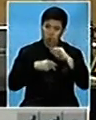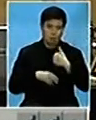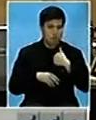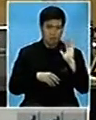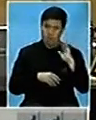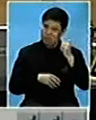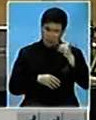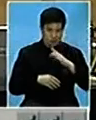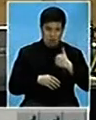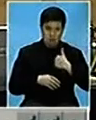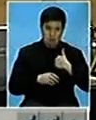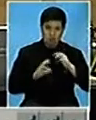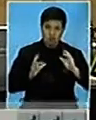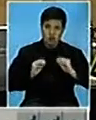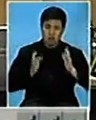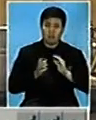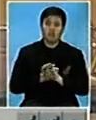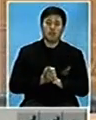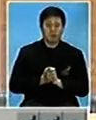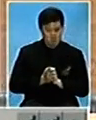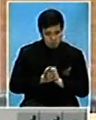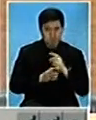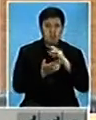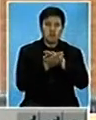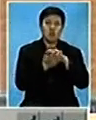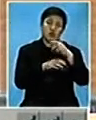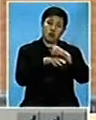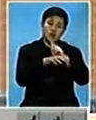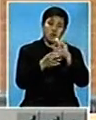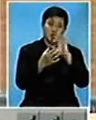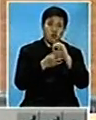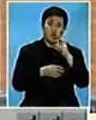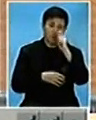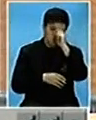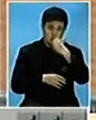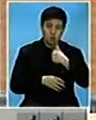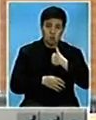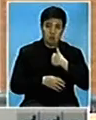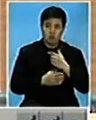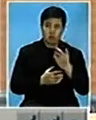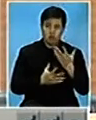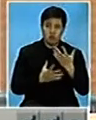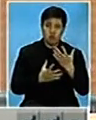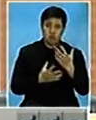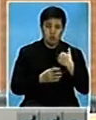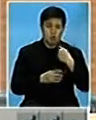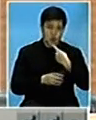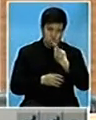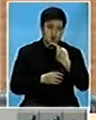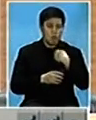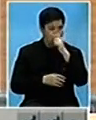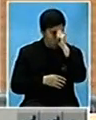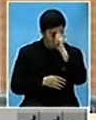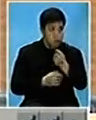ม่ได้นะครับผมไม่ยอมนะครับท่าน ผมเรียนต่อท่านประธานด้วยความเคารพนะครับท่านก็คงทราบผมกับท่านเคารพกันทุกครั้งนะ